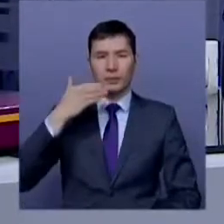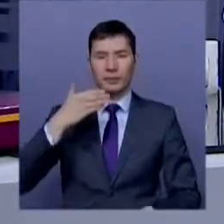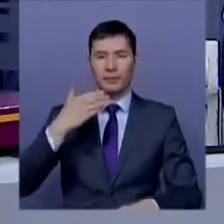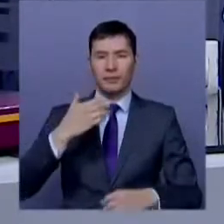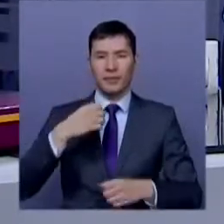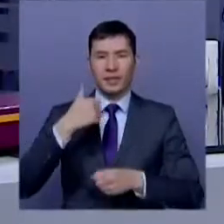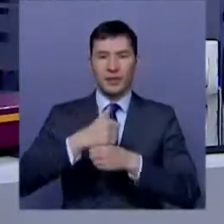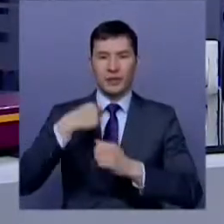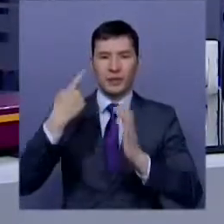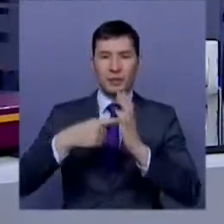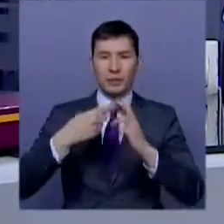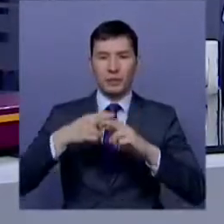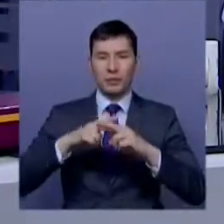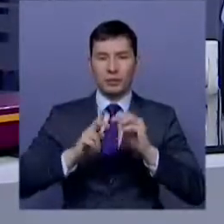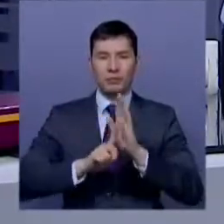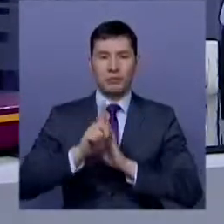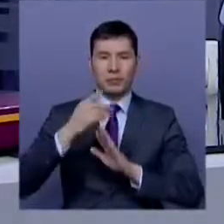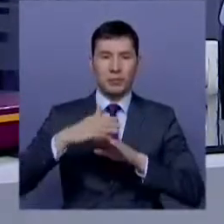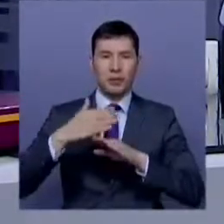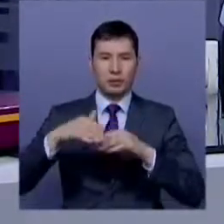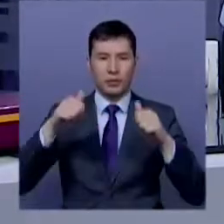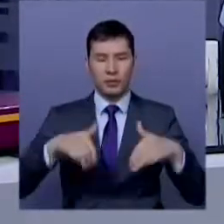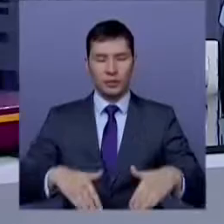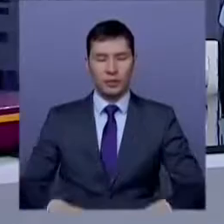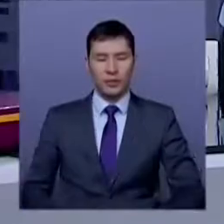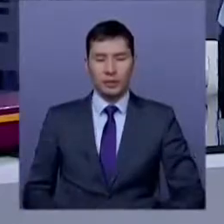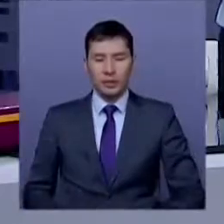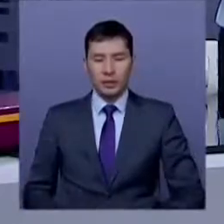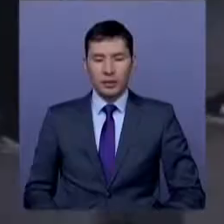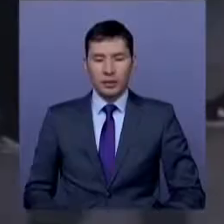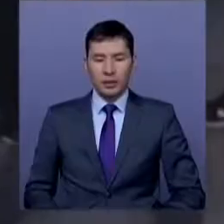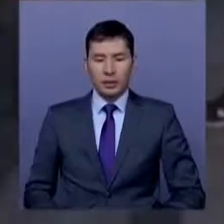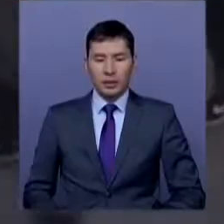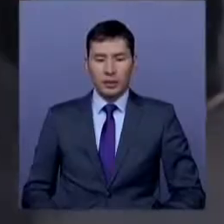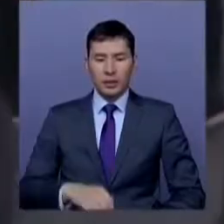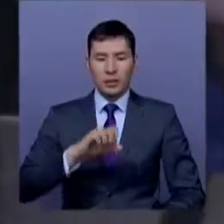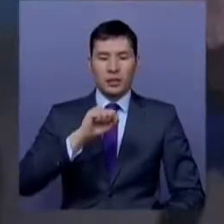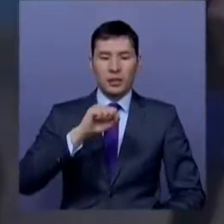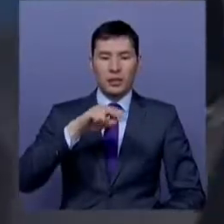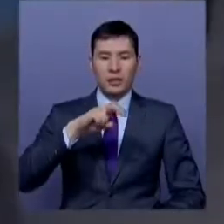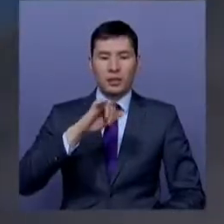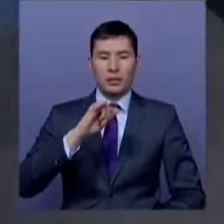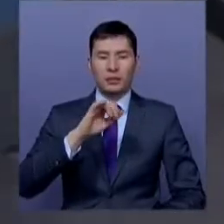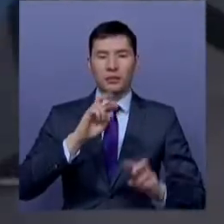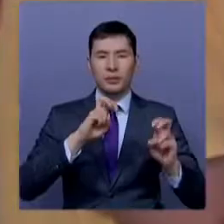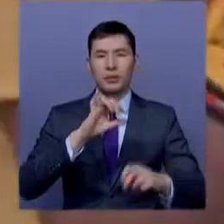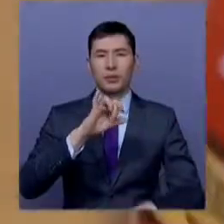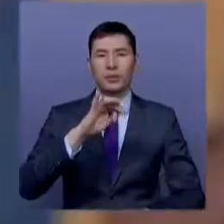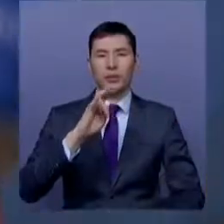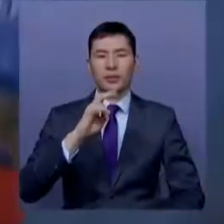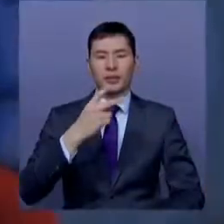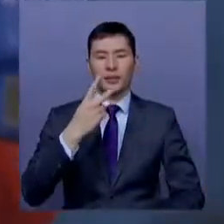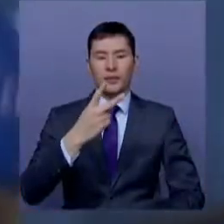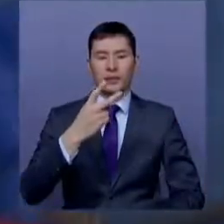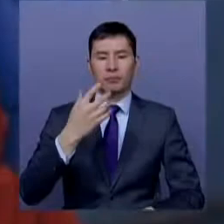сұрақтар шешімін тауып келеді. Толығырақ Ұлағат Арғын жалғастырсын. Алатау ауданындағы Ұлжан 2 шағын ықшам ауданында 500-ден